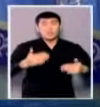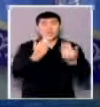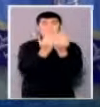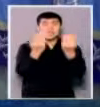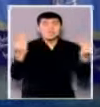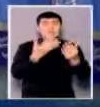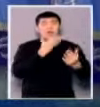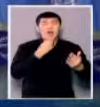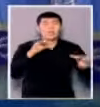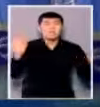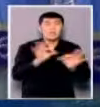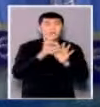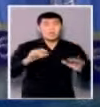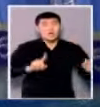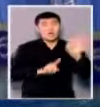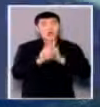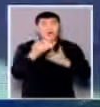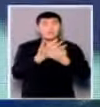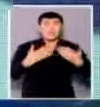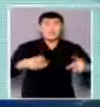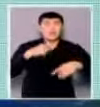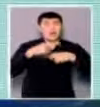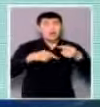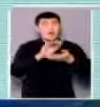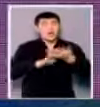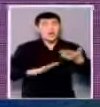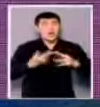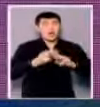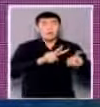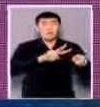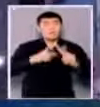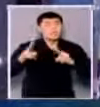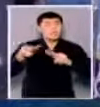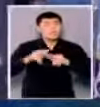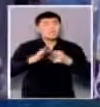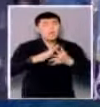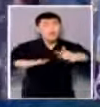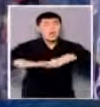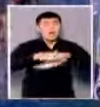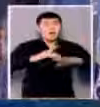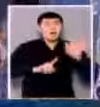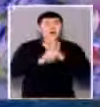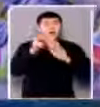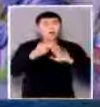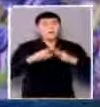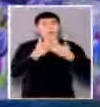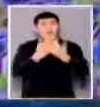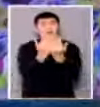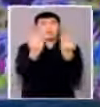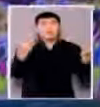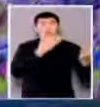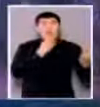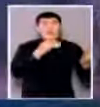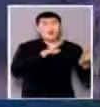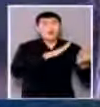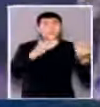дүлділдері әсем әнмен тәтті күйді жалықтырмайтындай жалғады. Ал мың бұралған бишілер халық биін паш етіп сахна көркіне көрік